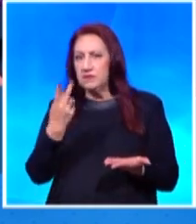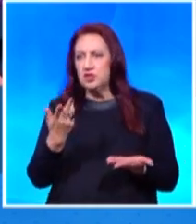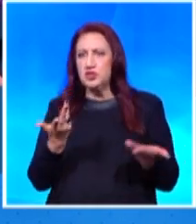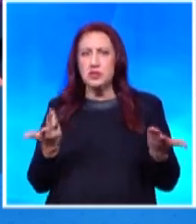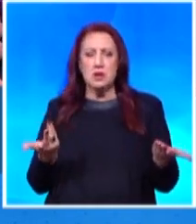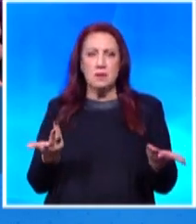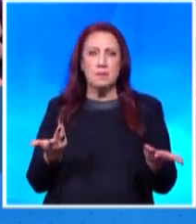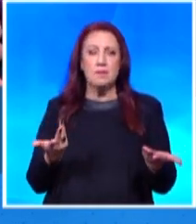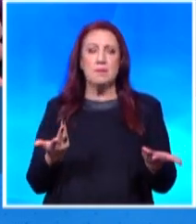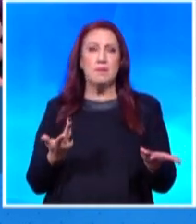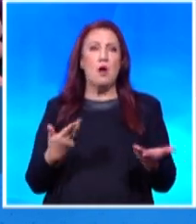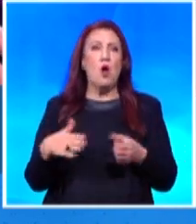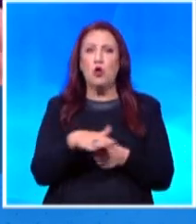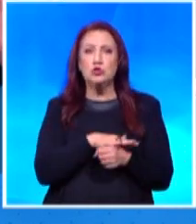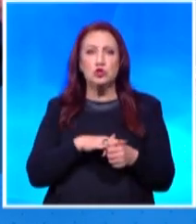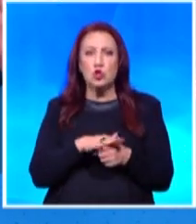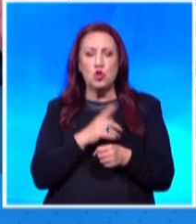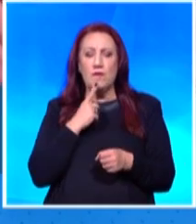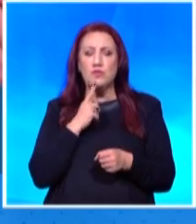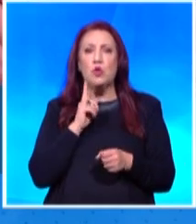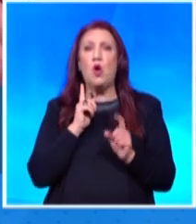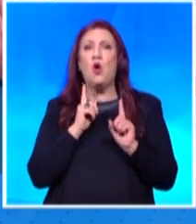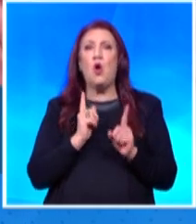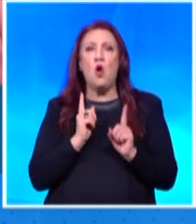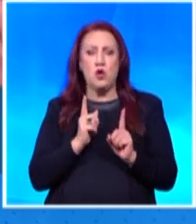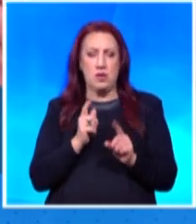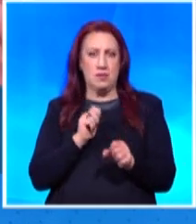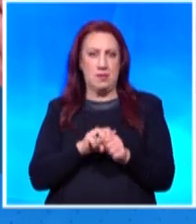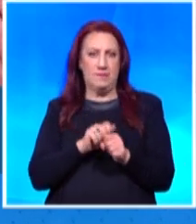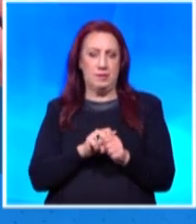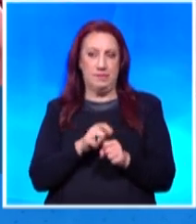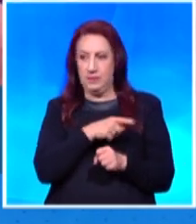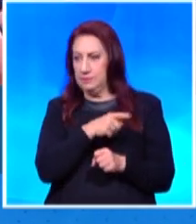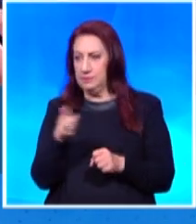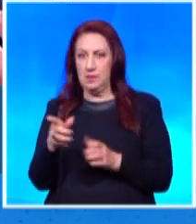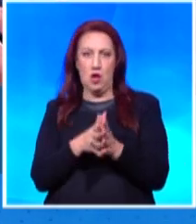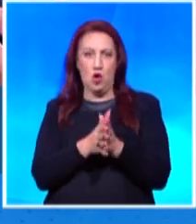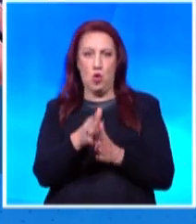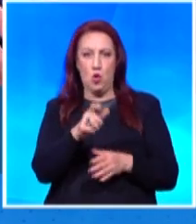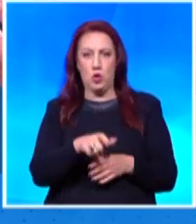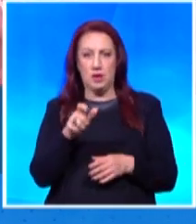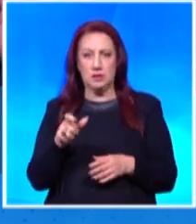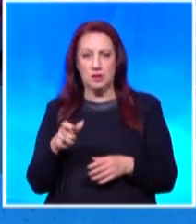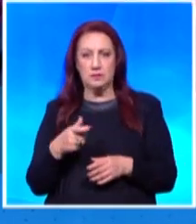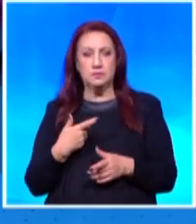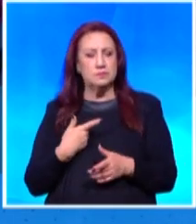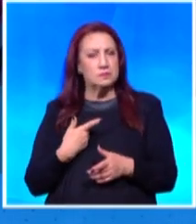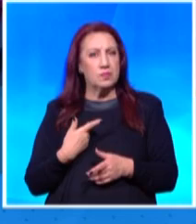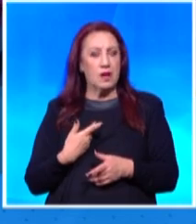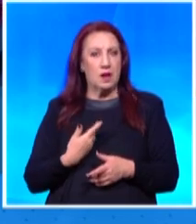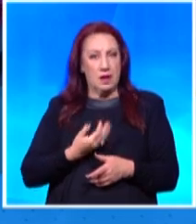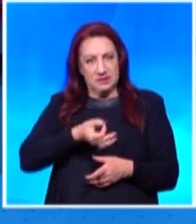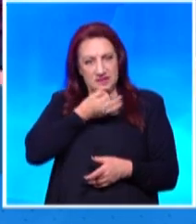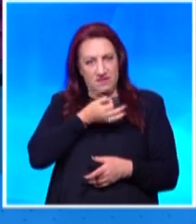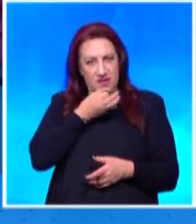това сме ние, хората. Тоест отношението... Взехме ли си урока? Отношението, да. Научихме ли си уроците? Спряхме ли да